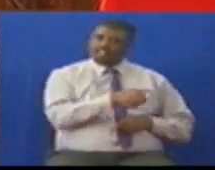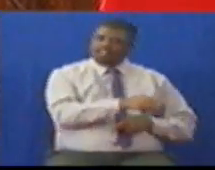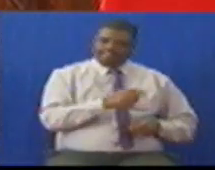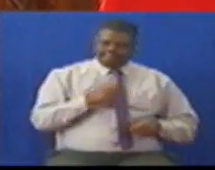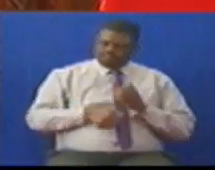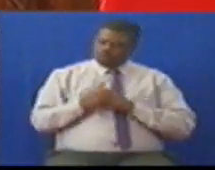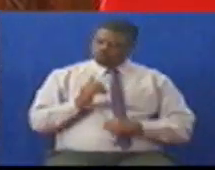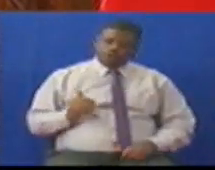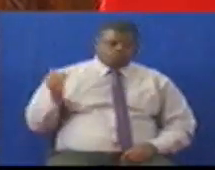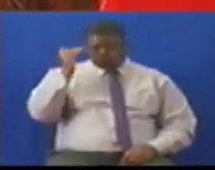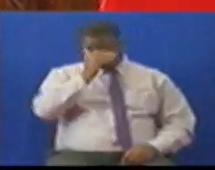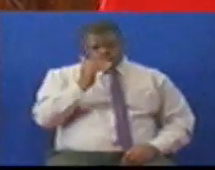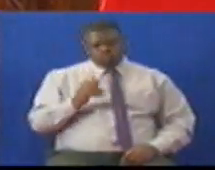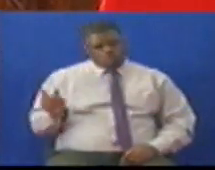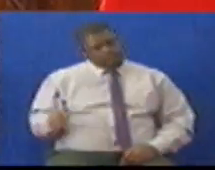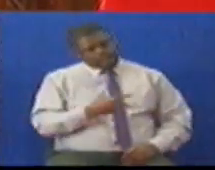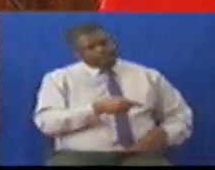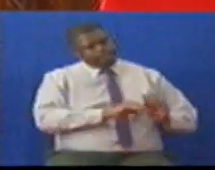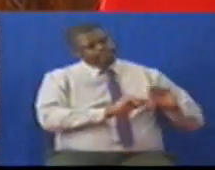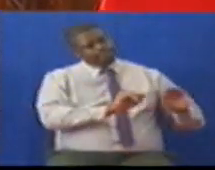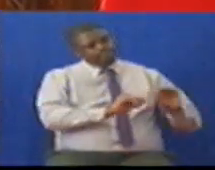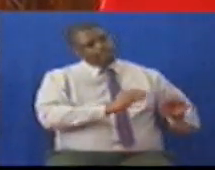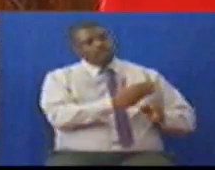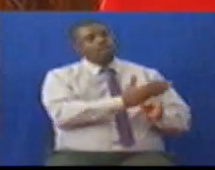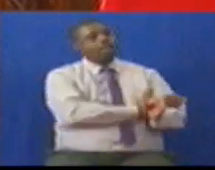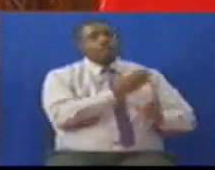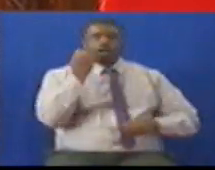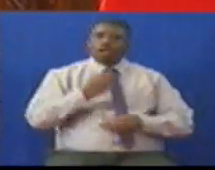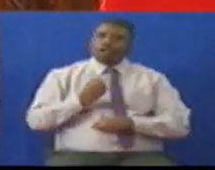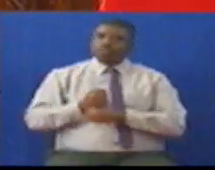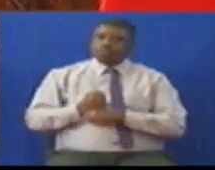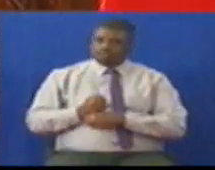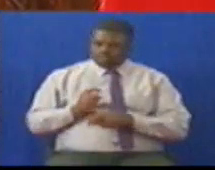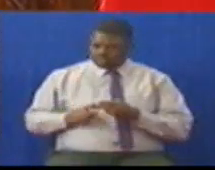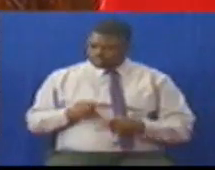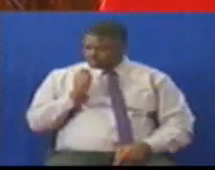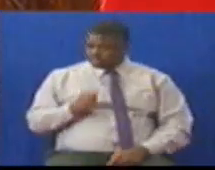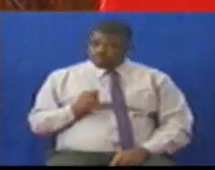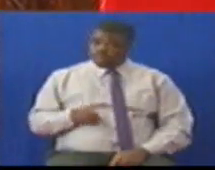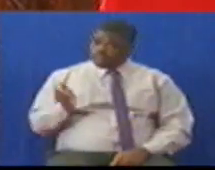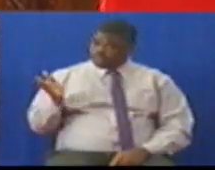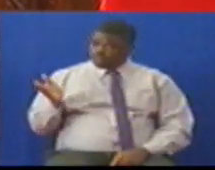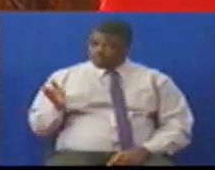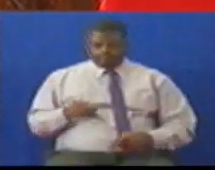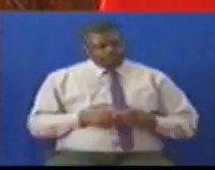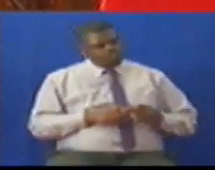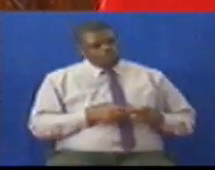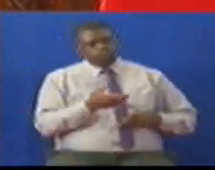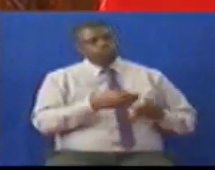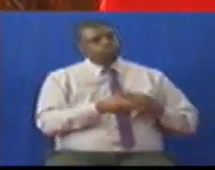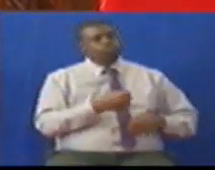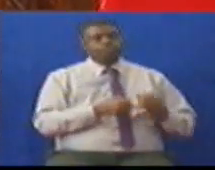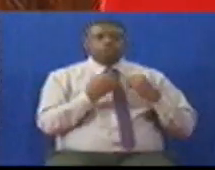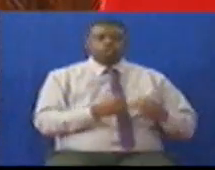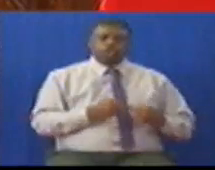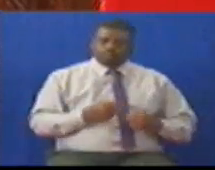juu wapate mafunzo kabla ya kuanza kazi. Mheshimiwa Spika, uchumi imara ni matokeo ya utawala